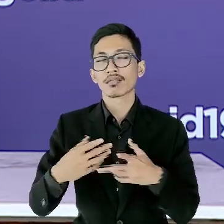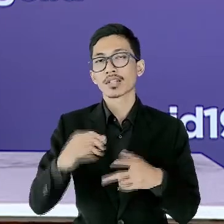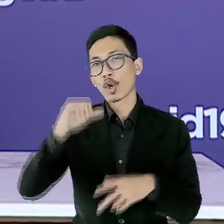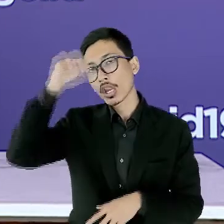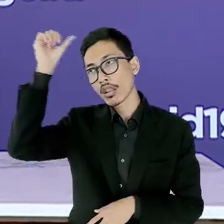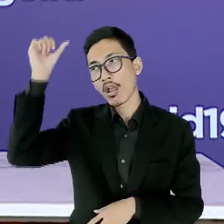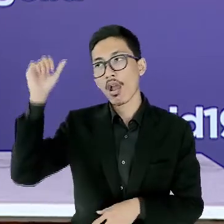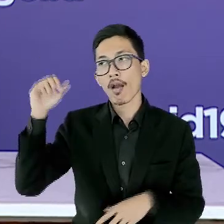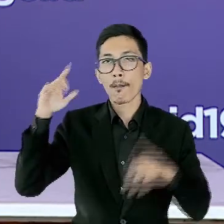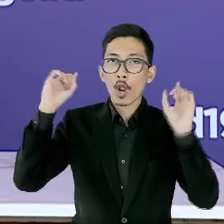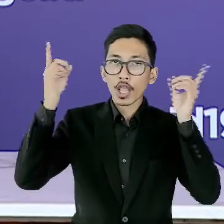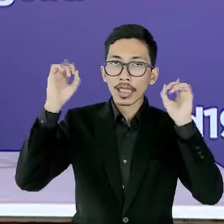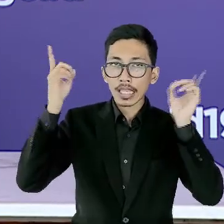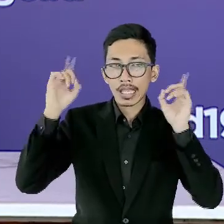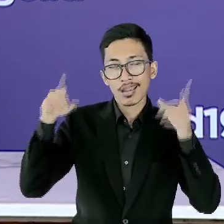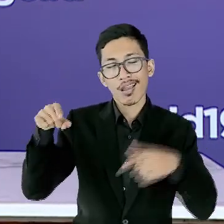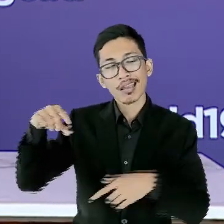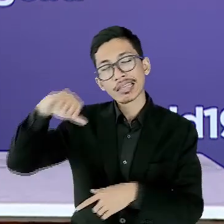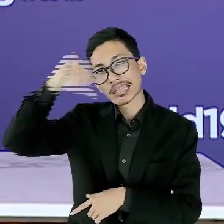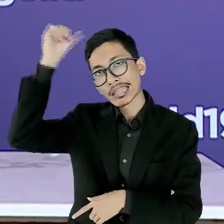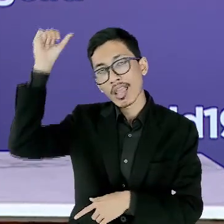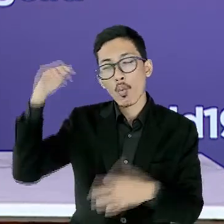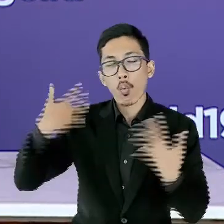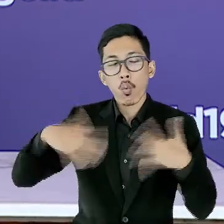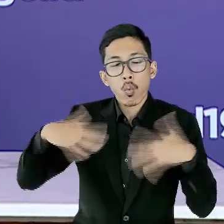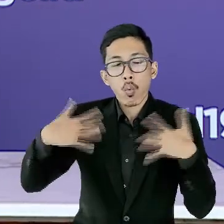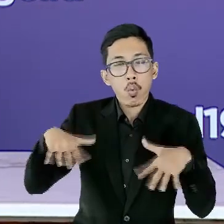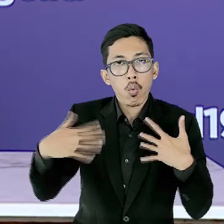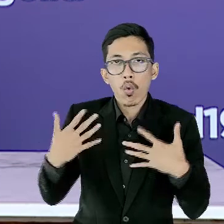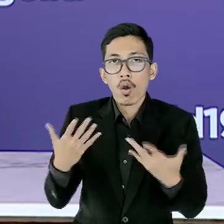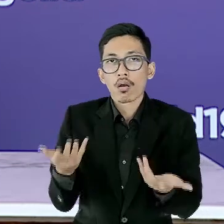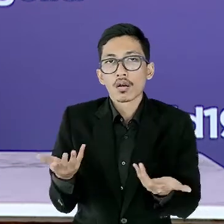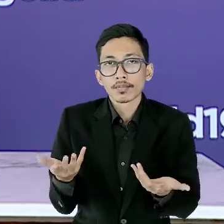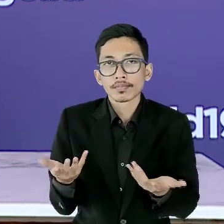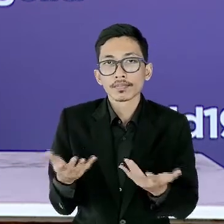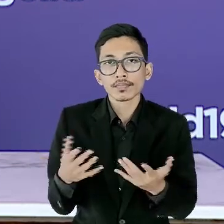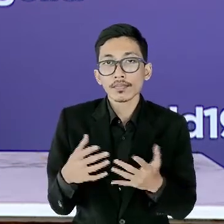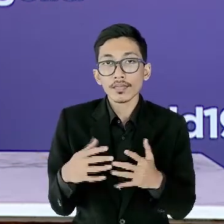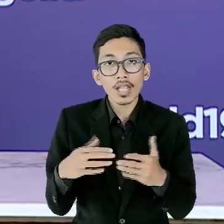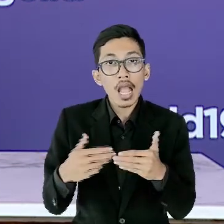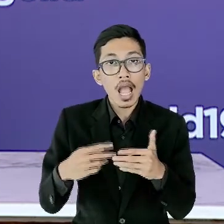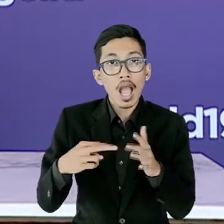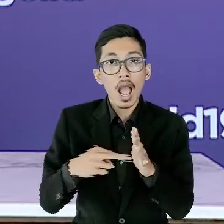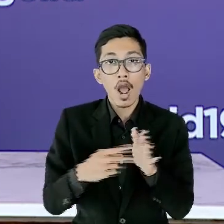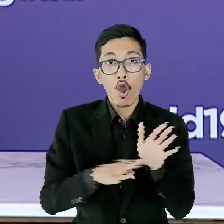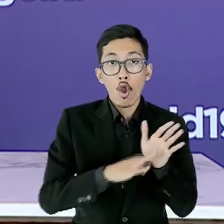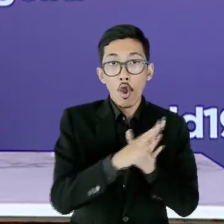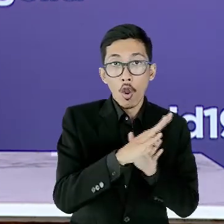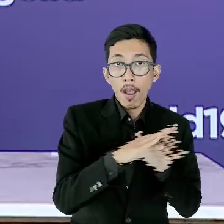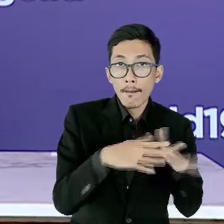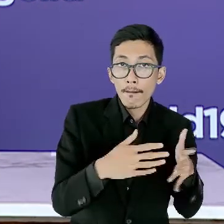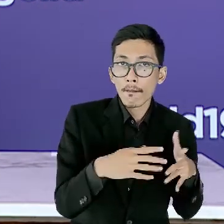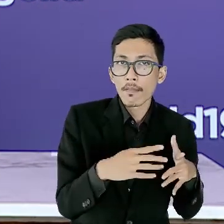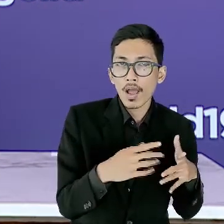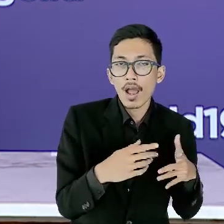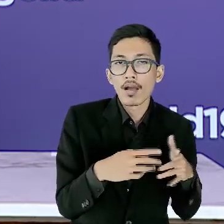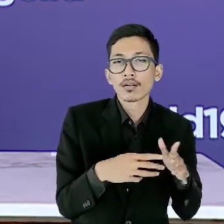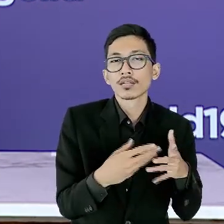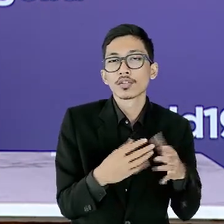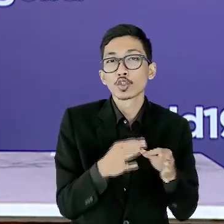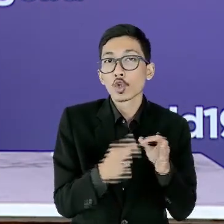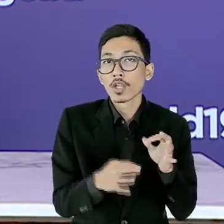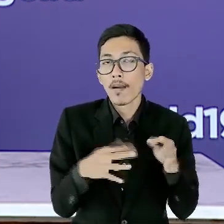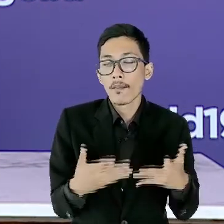pertama. Langkah penanganan yang diambil adalah meningkatkan testing, kembali menerapkan wajib